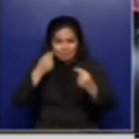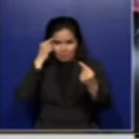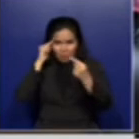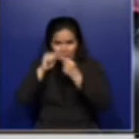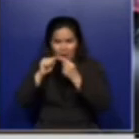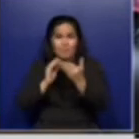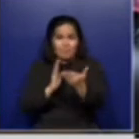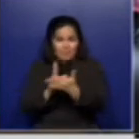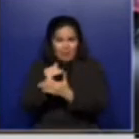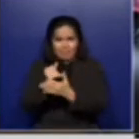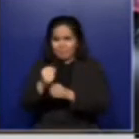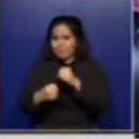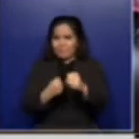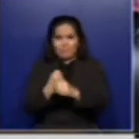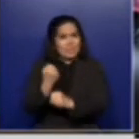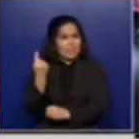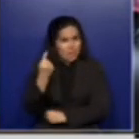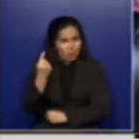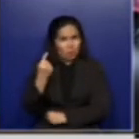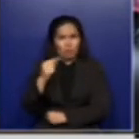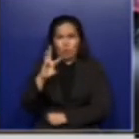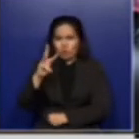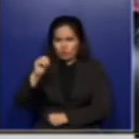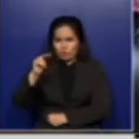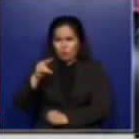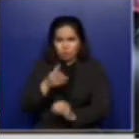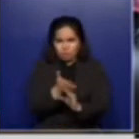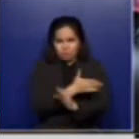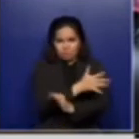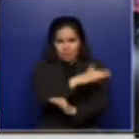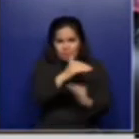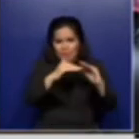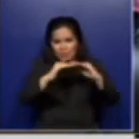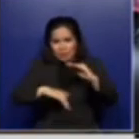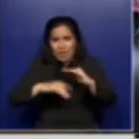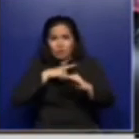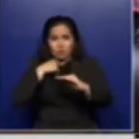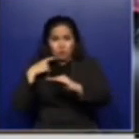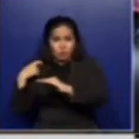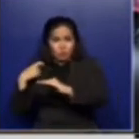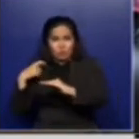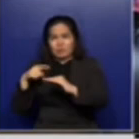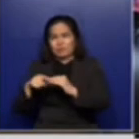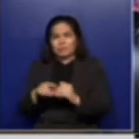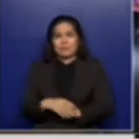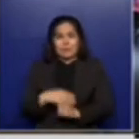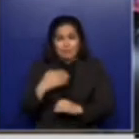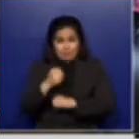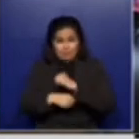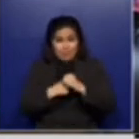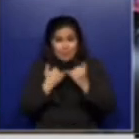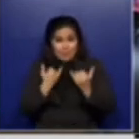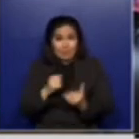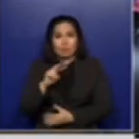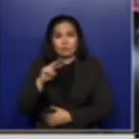ในปีนั้นปีเดียวนะครับตั้งแต่ท่านเป็นรัฐบาลมาปี63ปีนี้ครับปีปัจจุบันที่เรากำลังดำเนิน